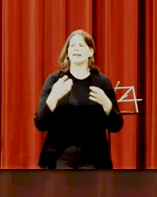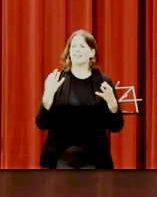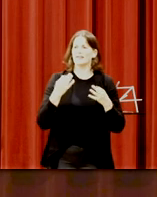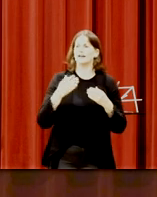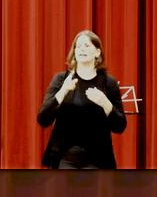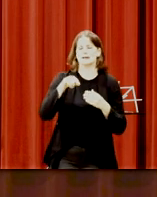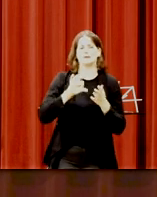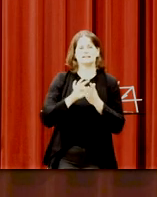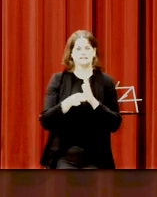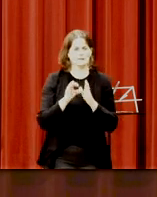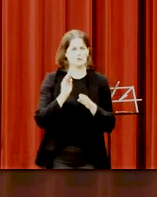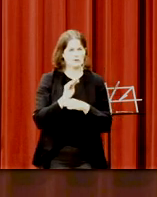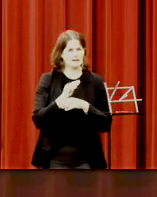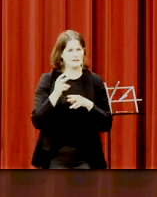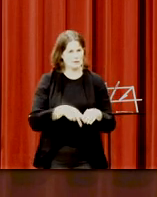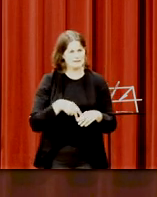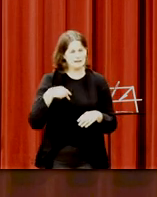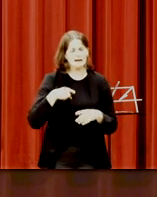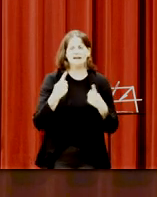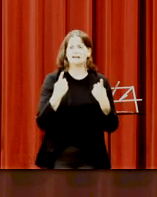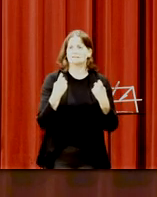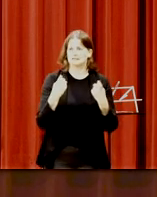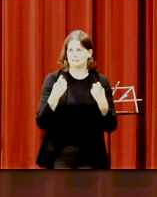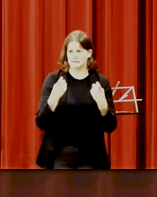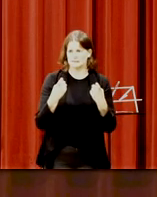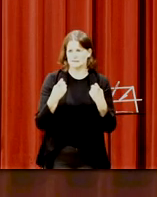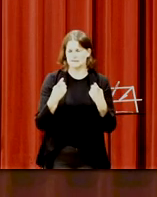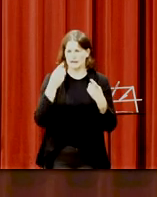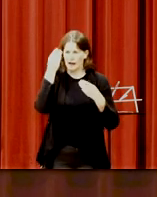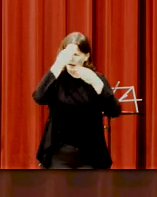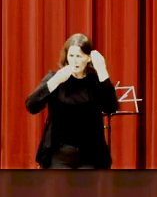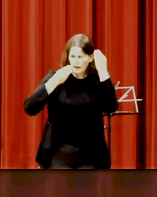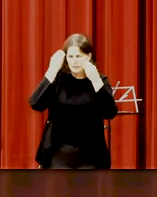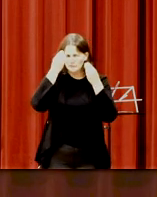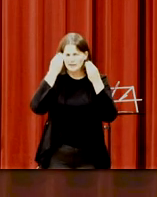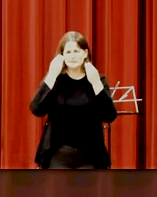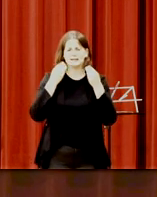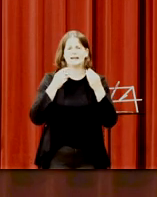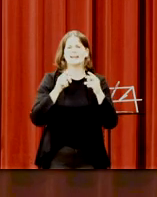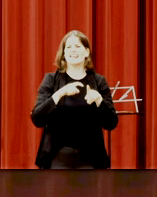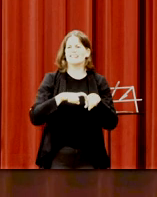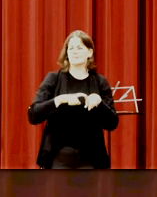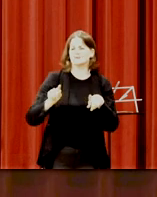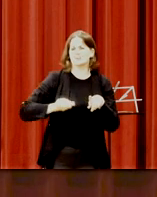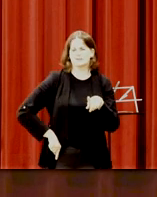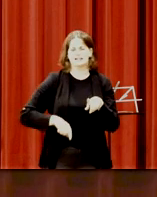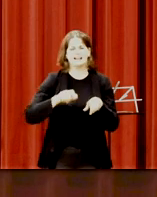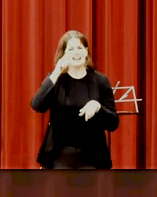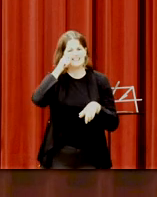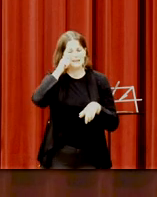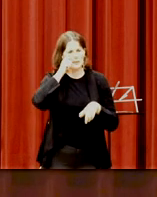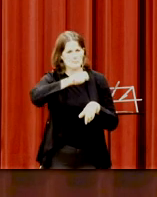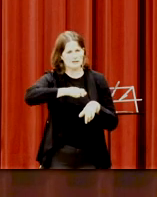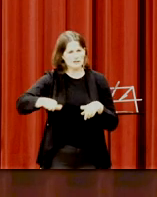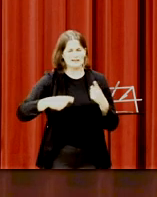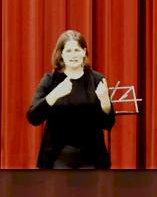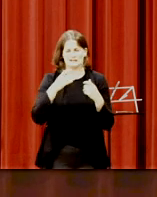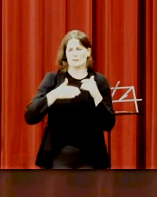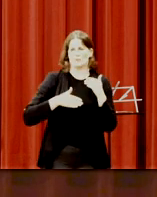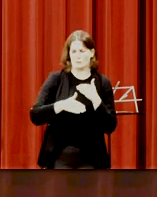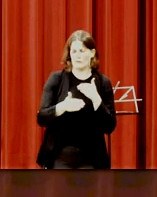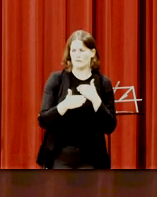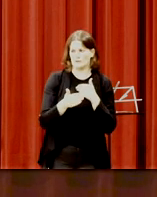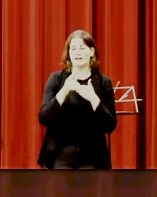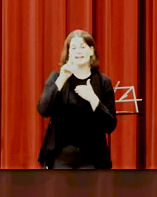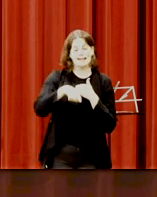persones, d'humans necessitem en el futur i generar aquestes competències. Una, sense treballar tant en silos, no? Que